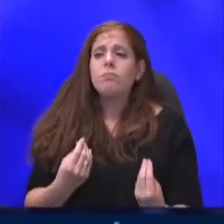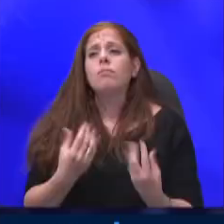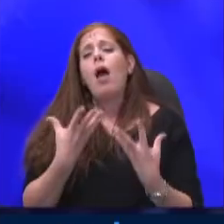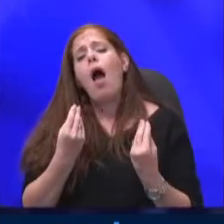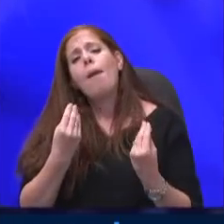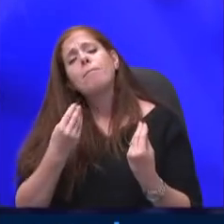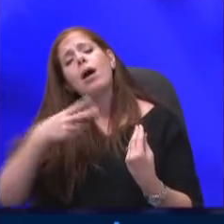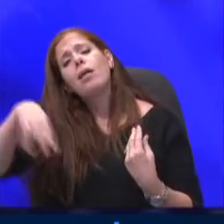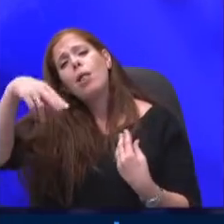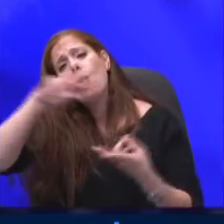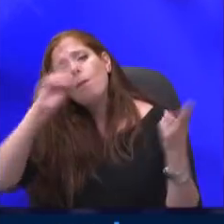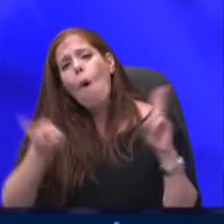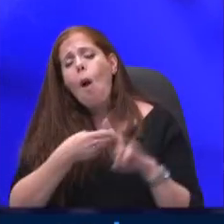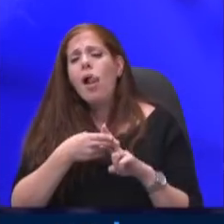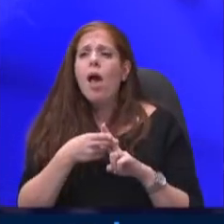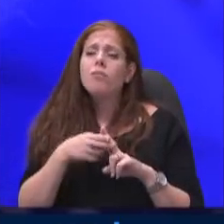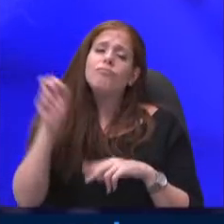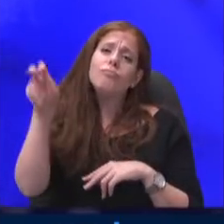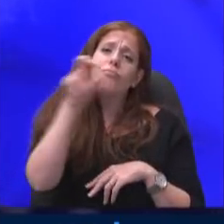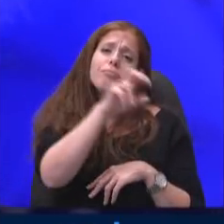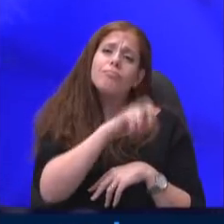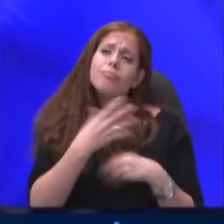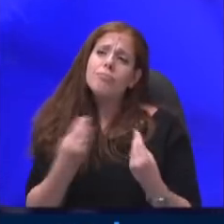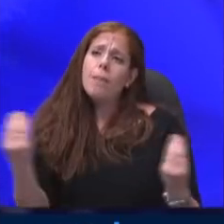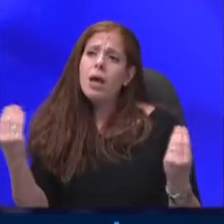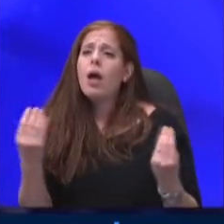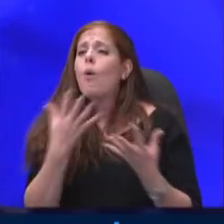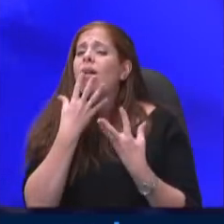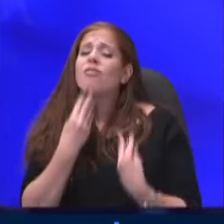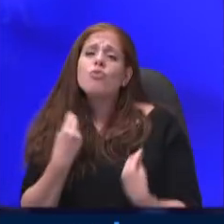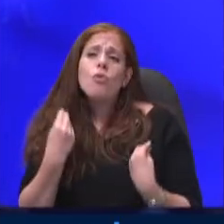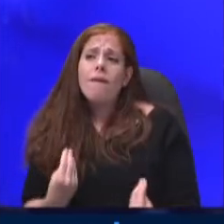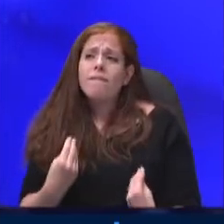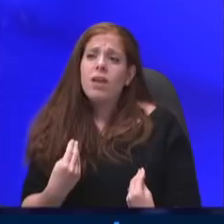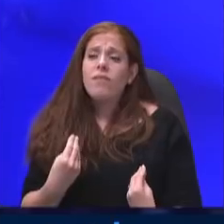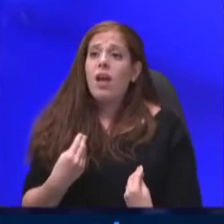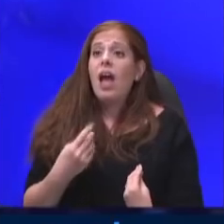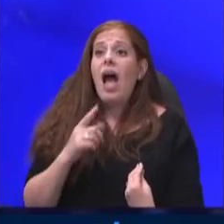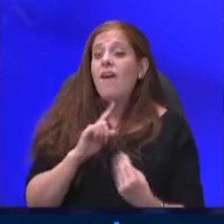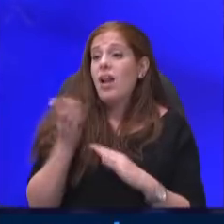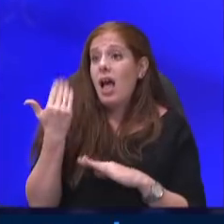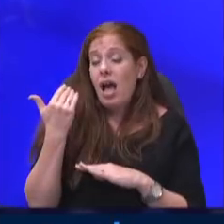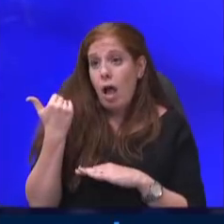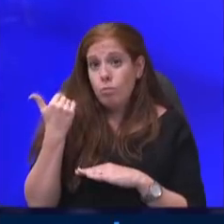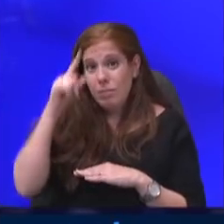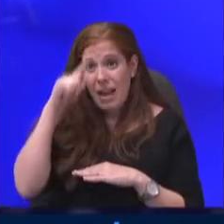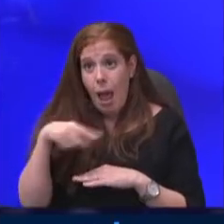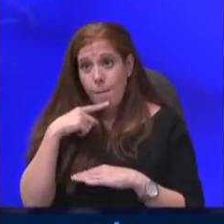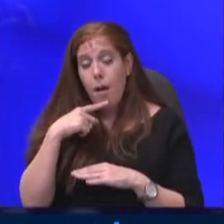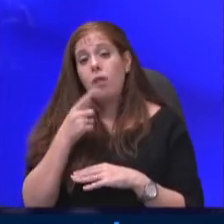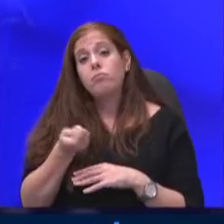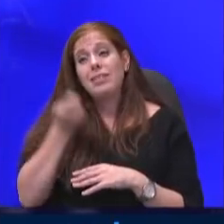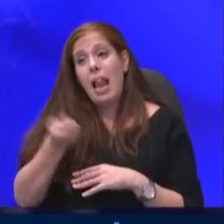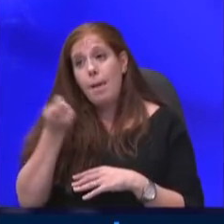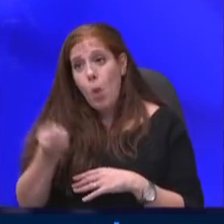בעולם. כל היה טוב ויפה, אבל רק לא מזמן יצא לגמלאות. חשבתי הם יחיו